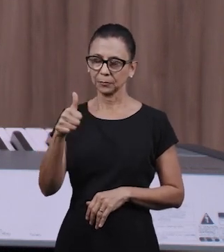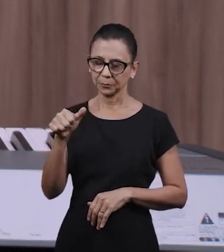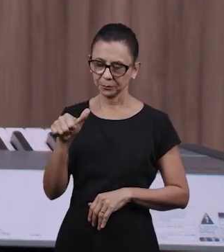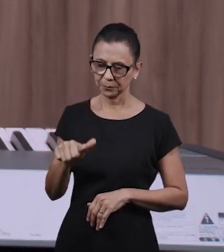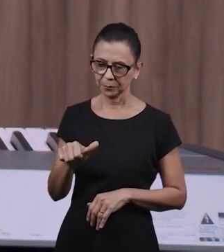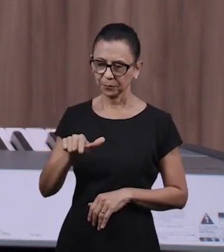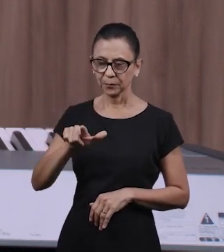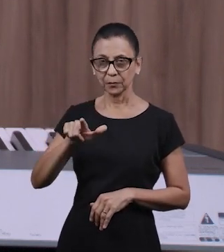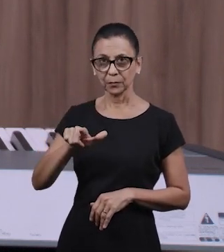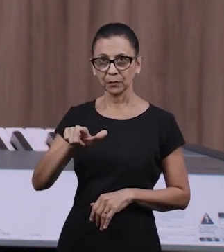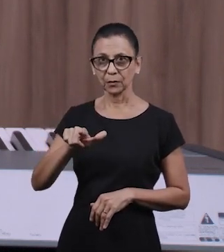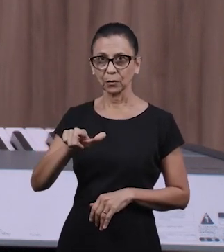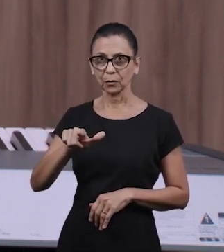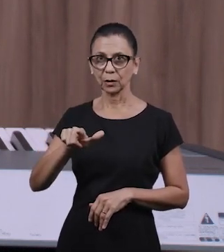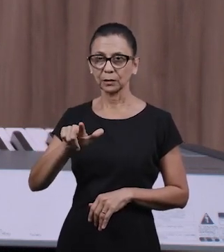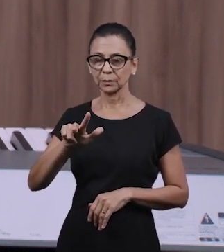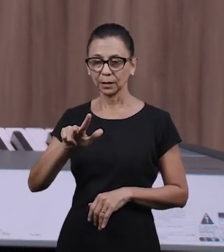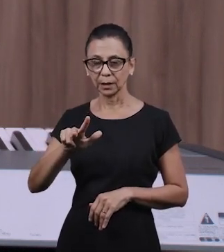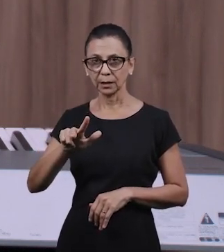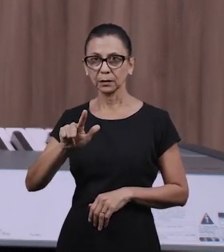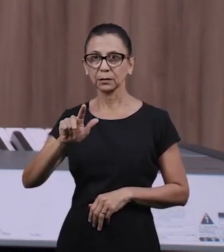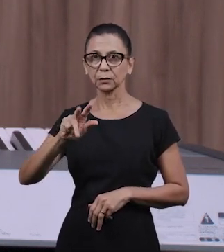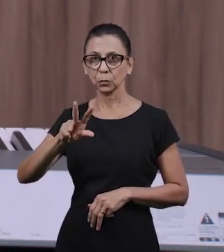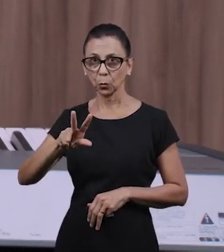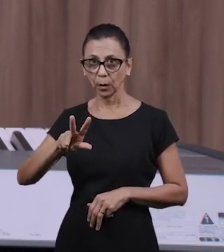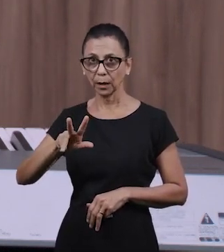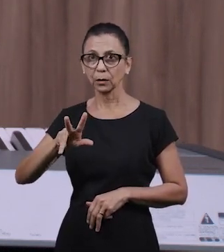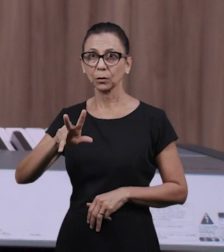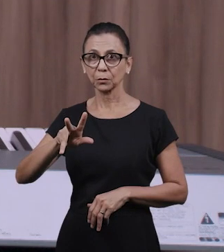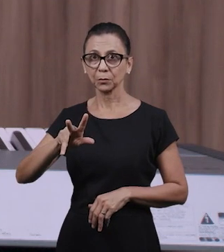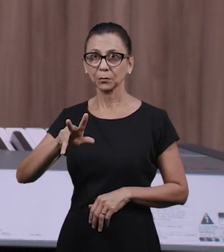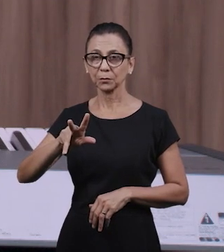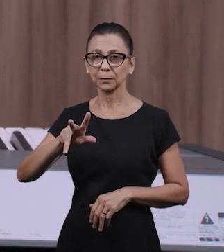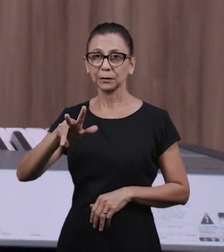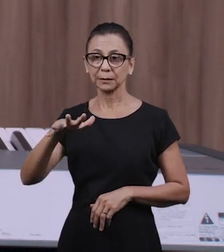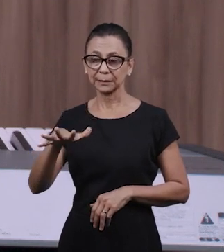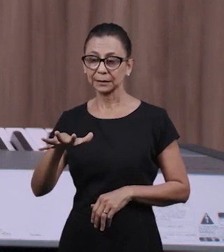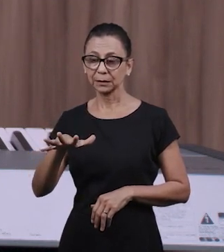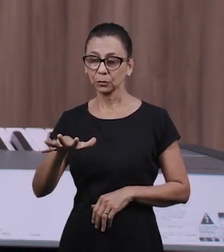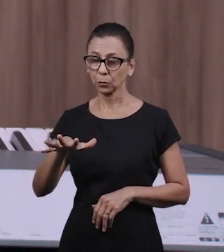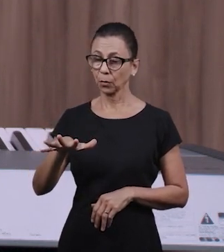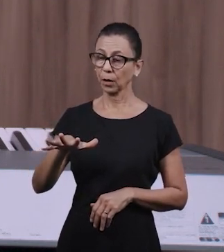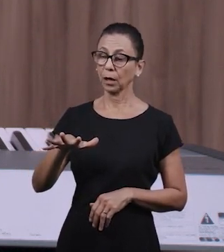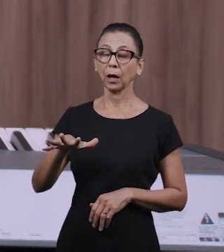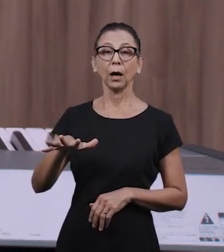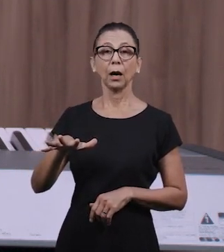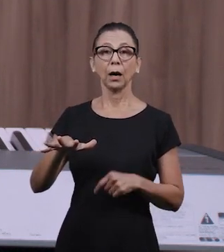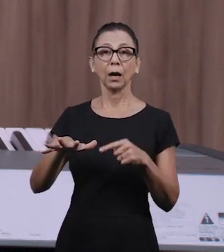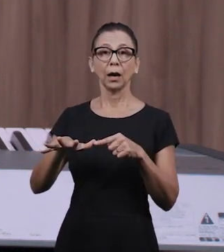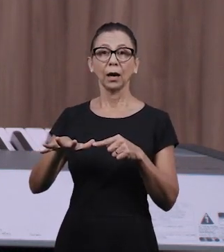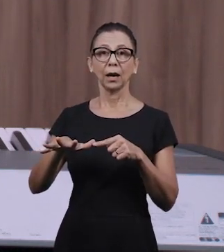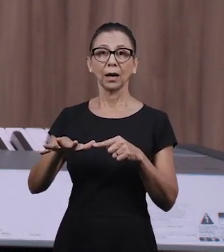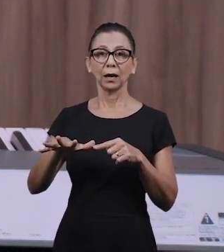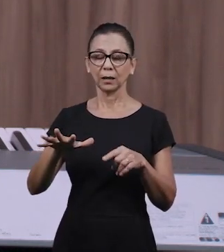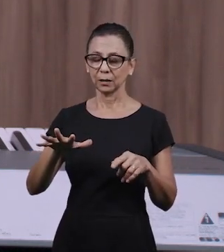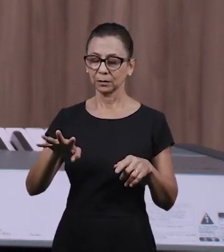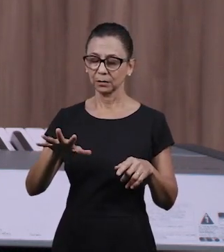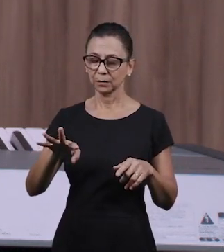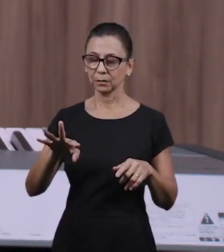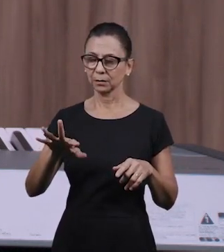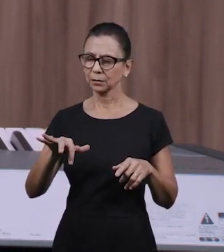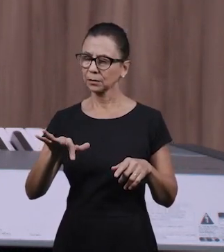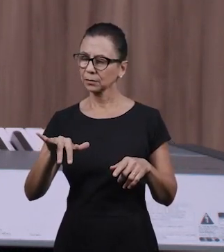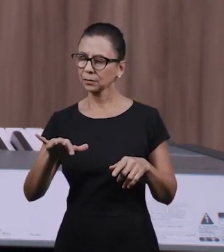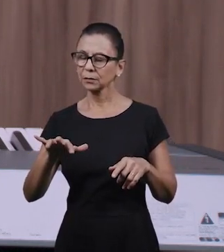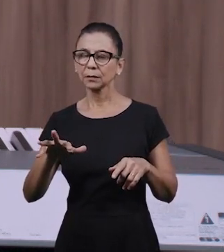le doigt 1, indicateur 2, et ainsi le 3, 4 et le doigt 5. Donc, afin